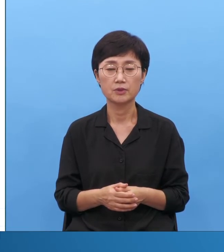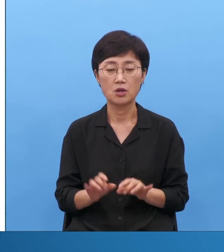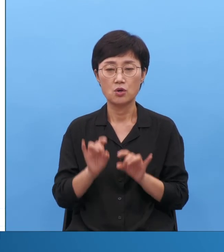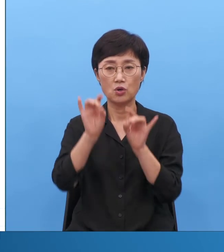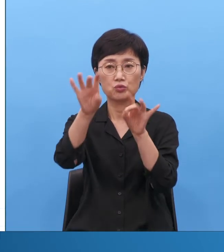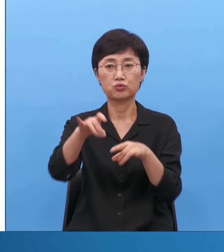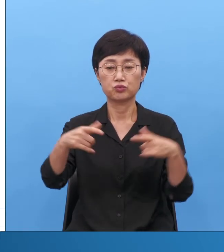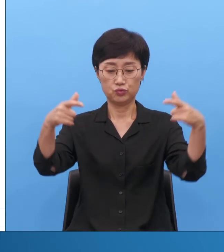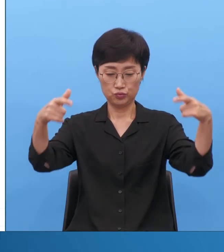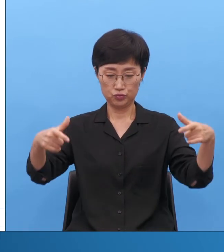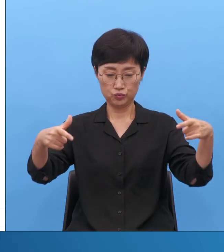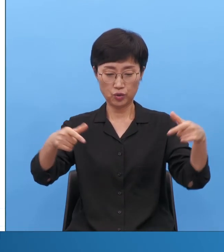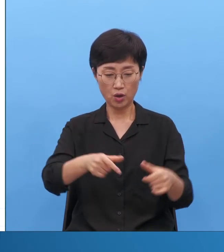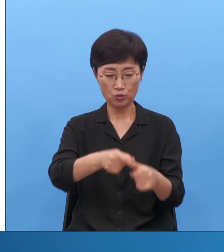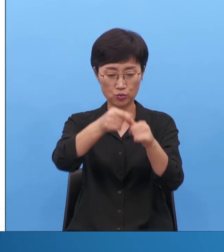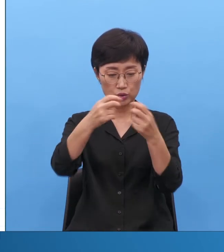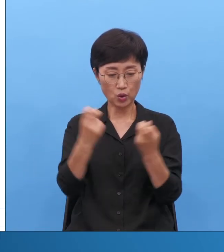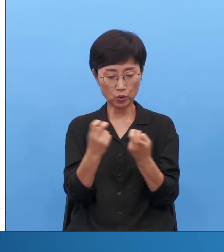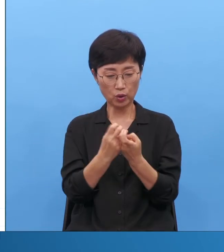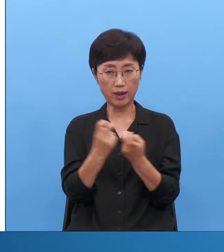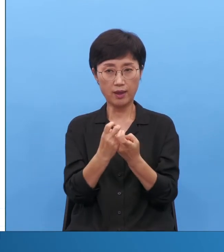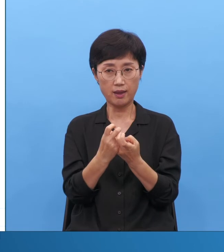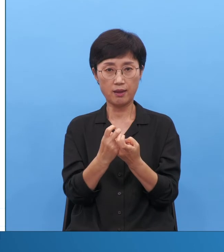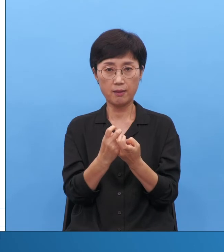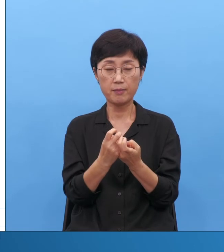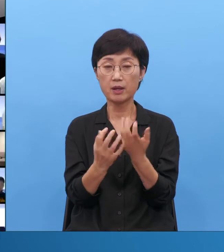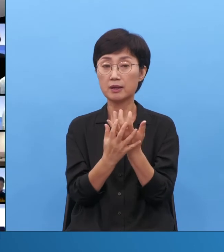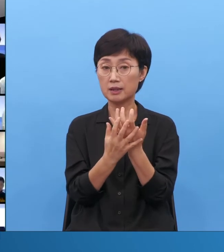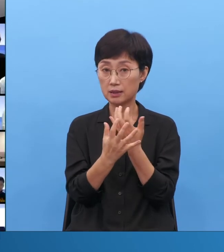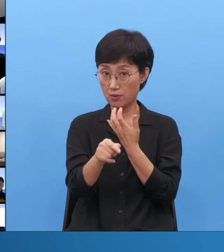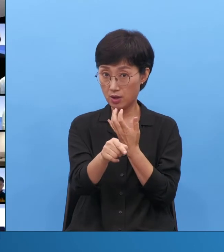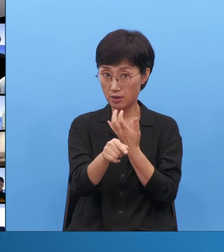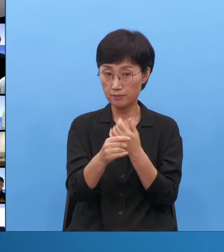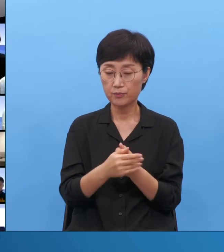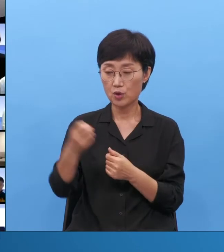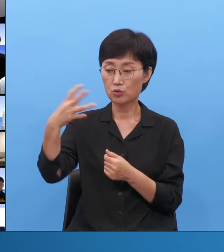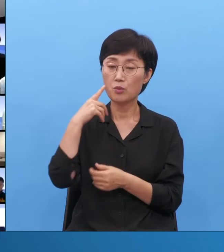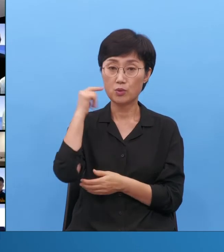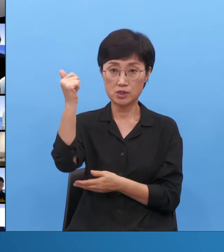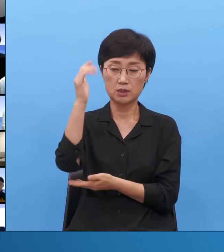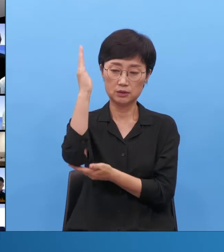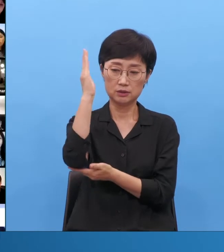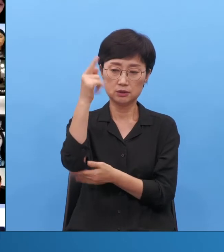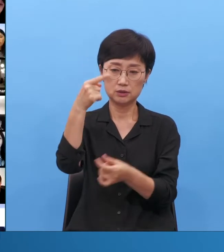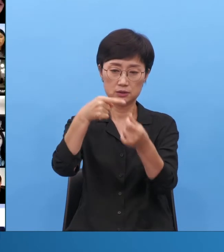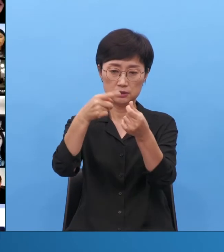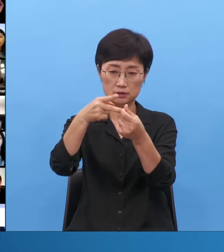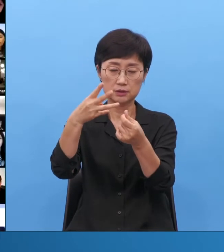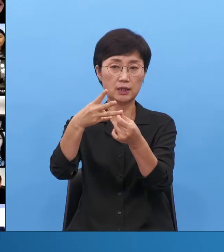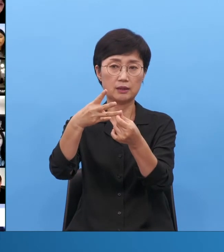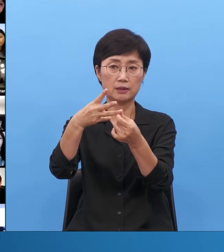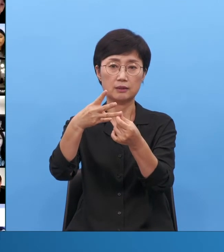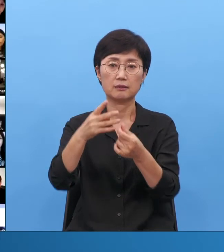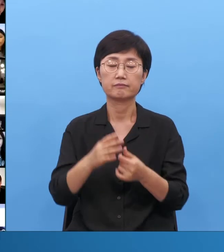오세아니아를 어떻게 살릴 수 있는가란 주제로 열리는 이번 대회는 유광수 목사가 3강의 메시지를